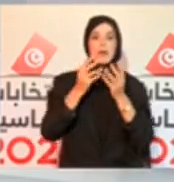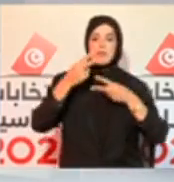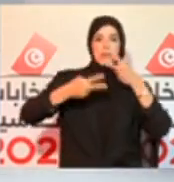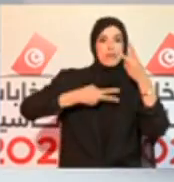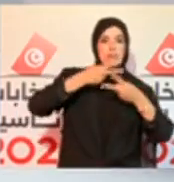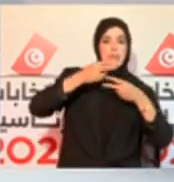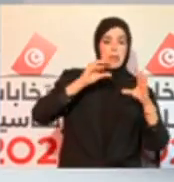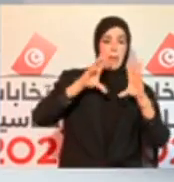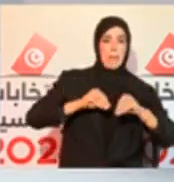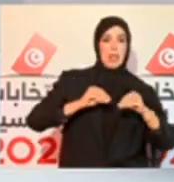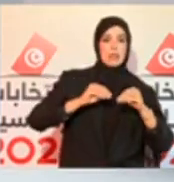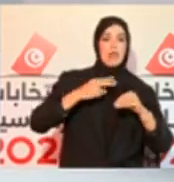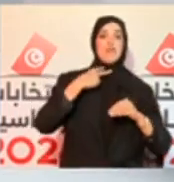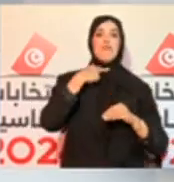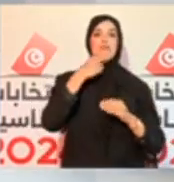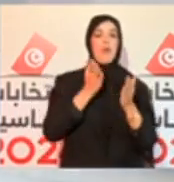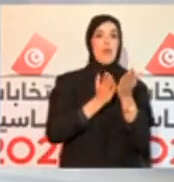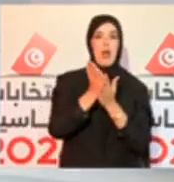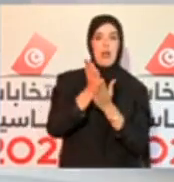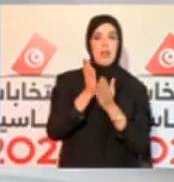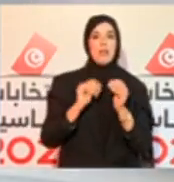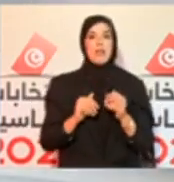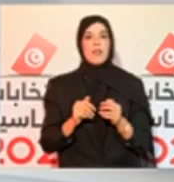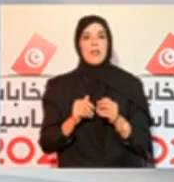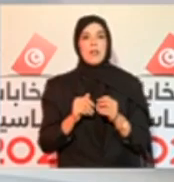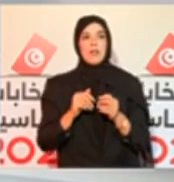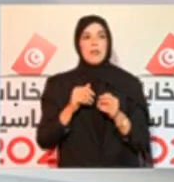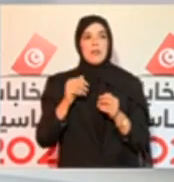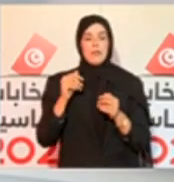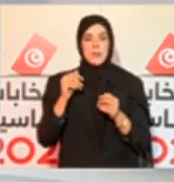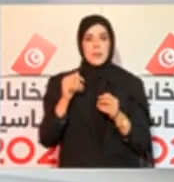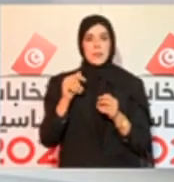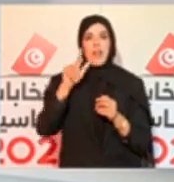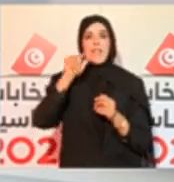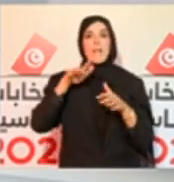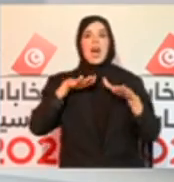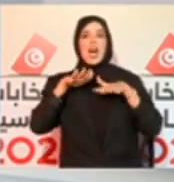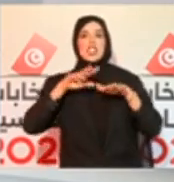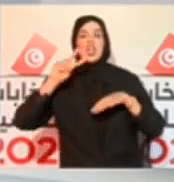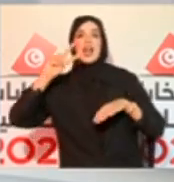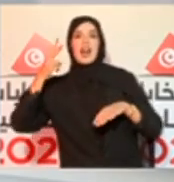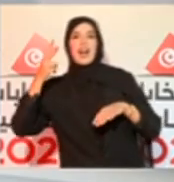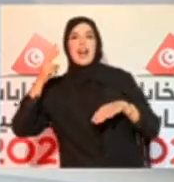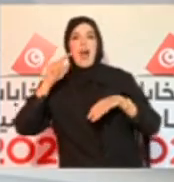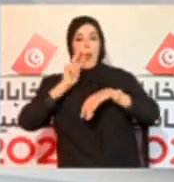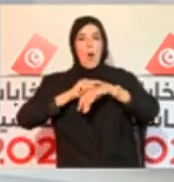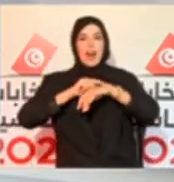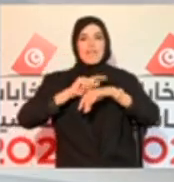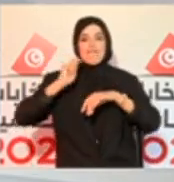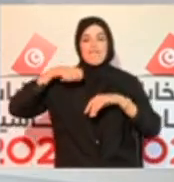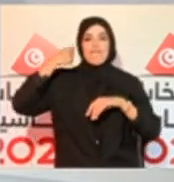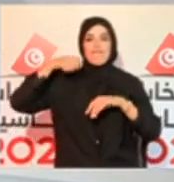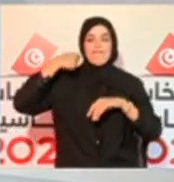باش يصوتوا هنا في موريال ثم اجراء اخر قمنا به في وقت